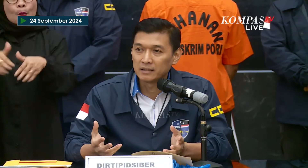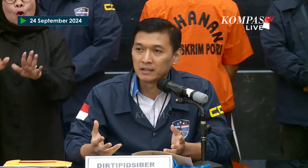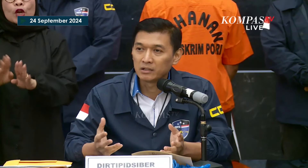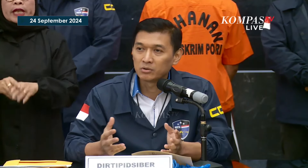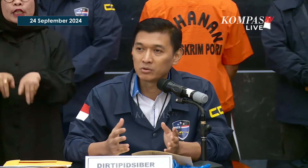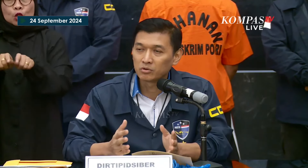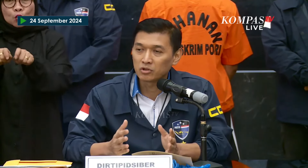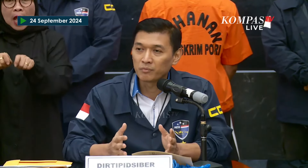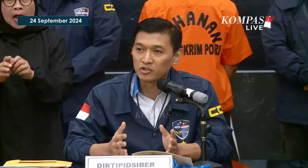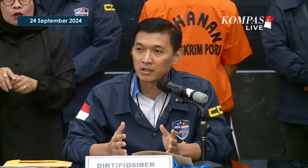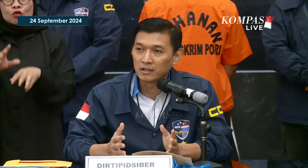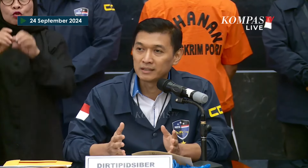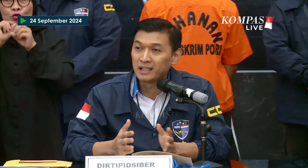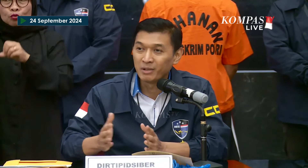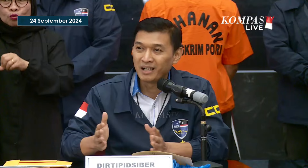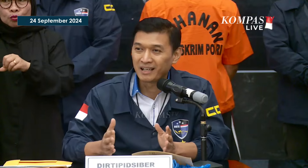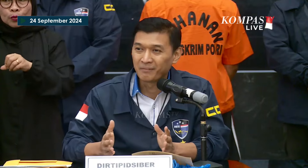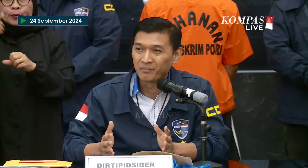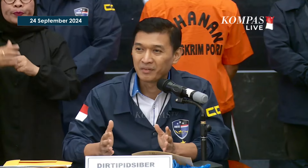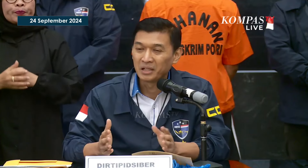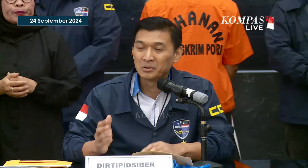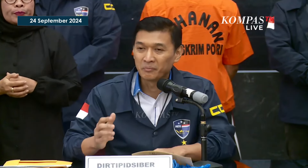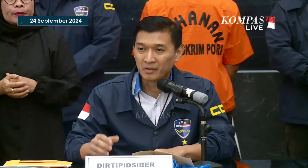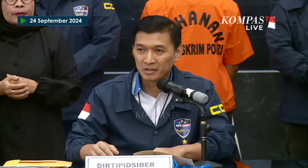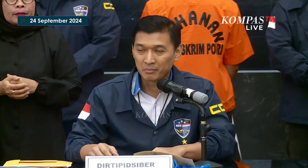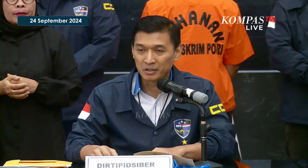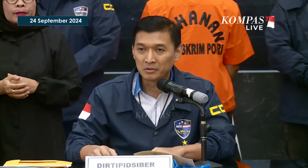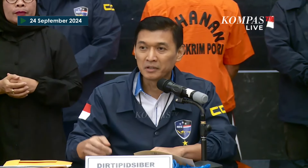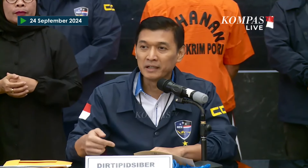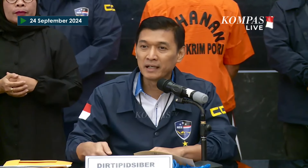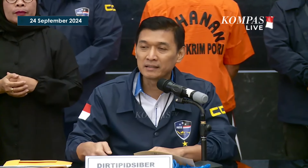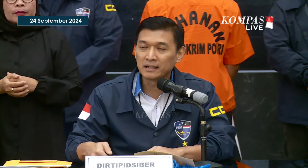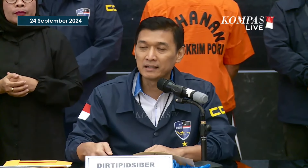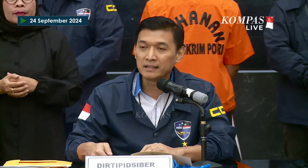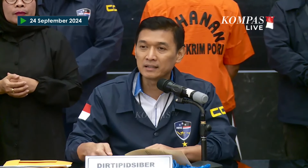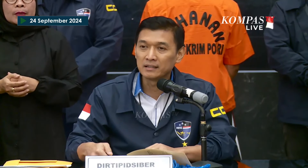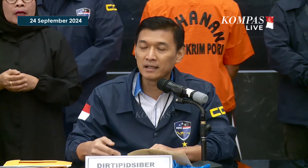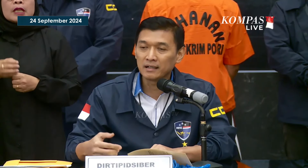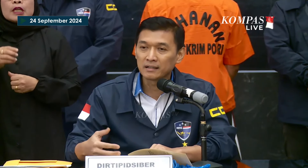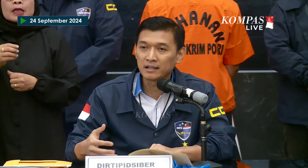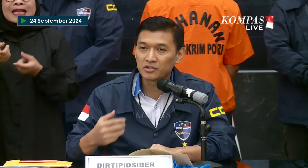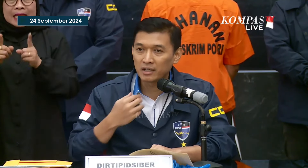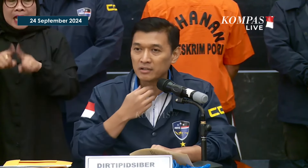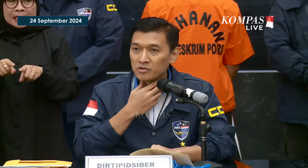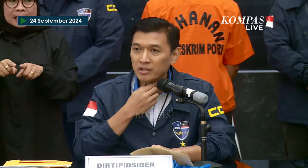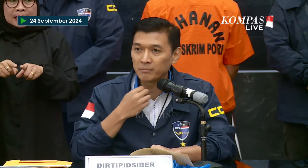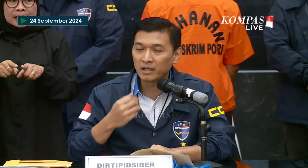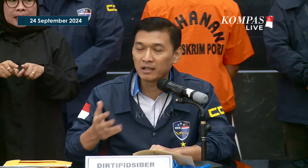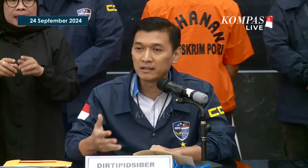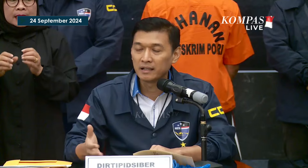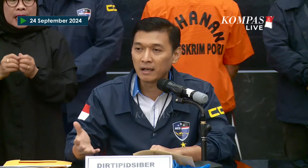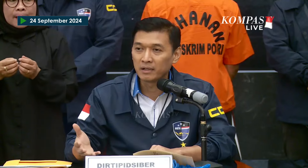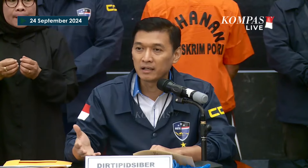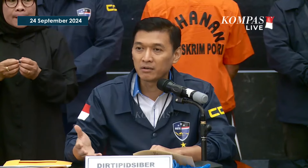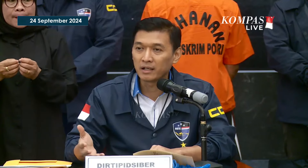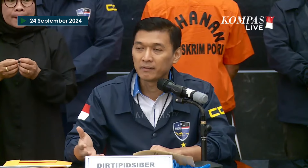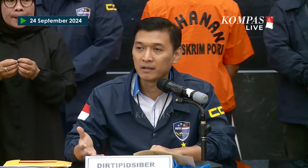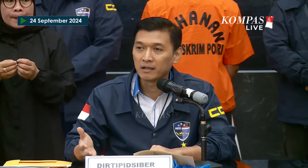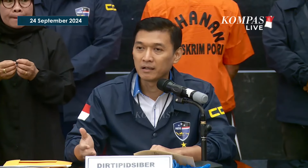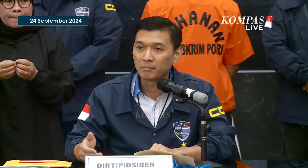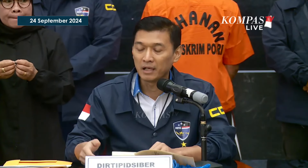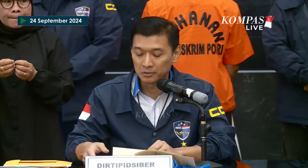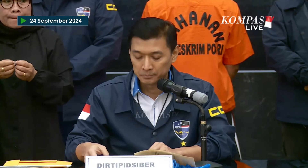kepentingan pribadi. Jadi itu untuk khusus official, jadi dibedakan. Nah itu seperti itu. Ini yang terjadi sehingga kredensial username-nya diambil